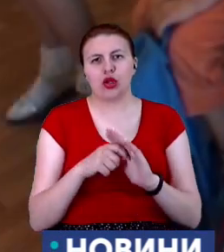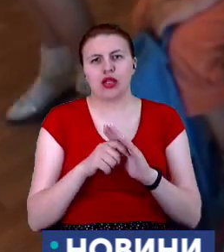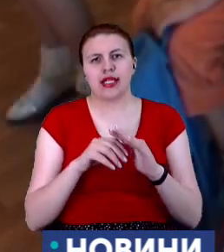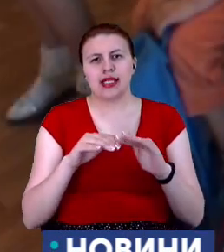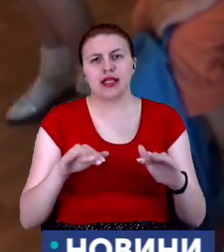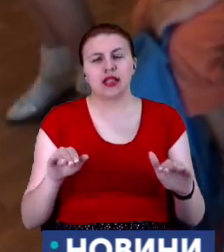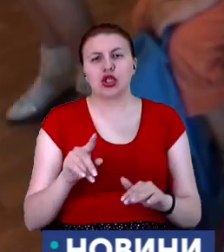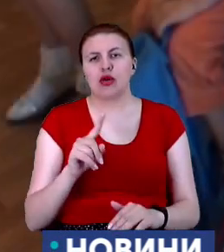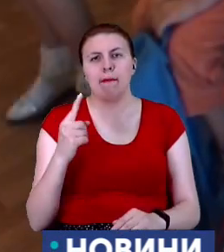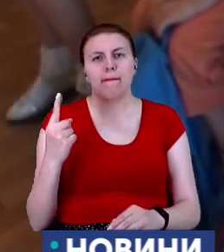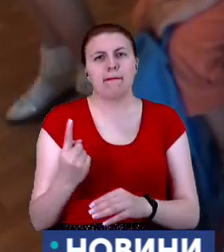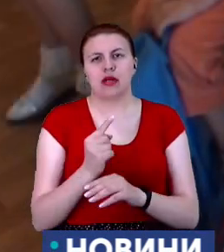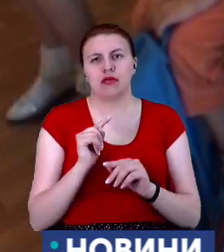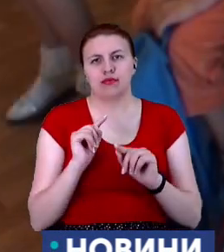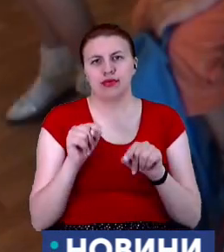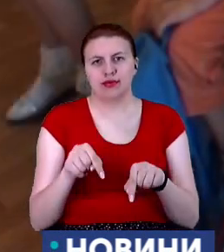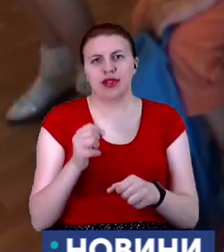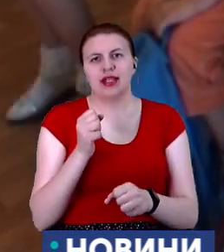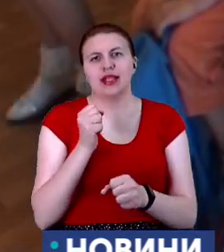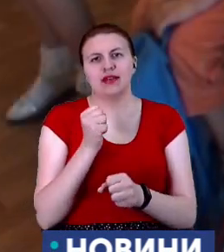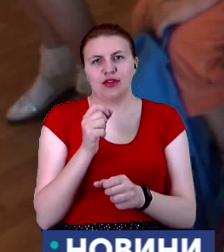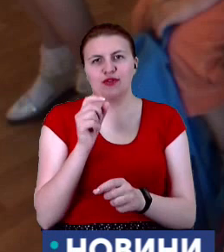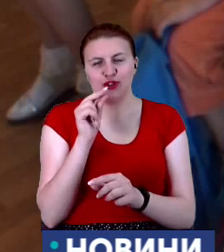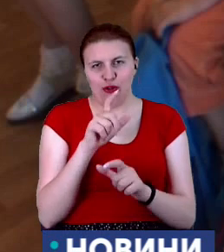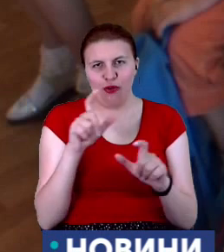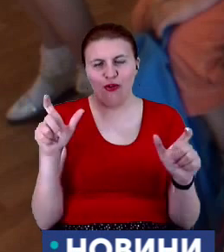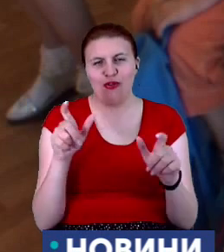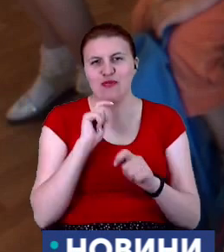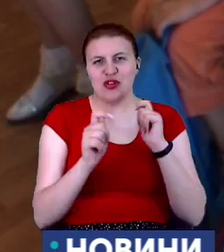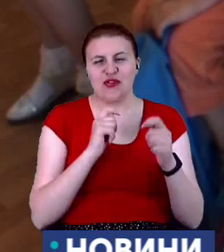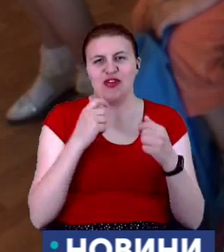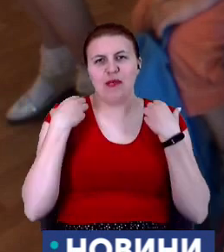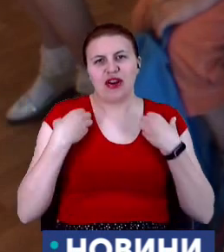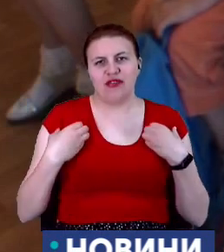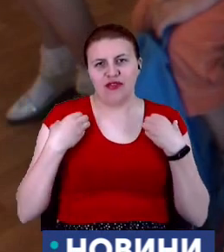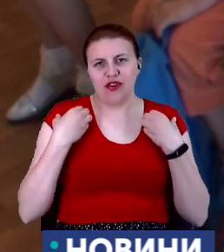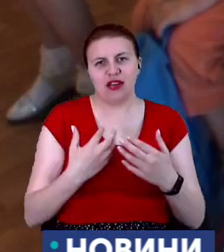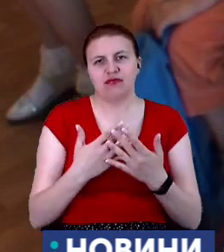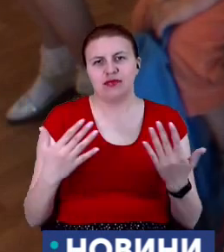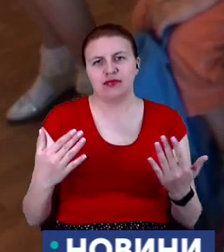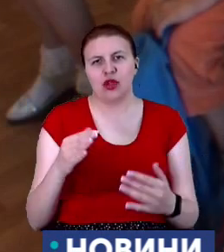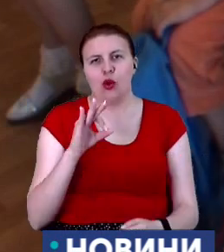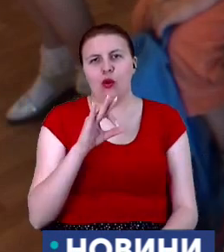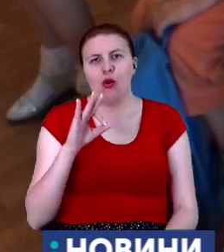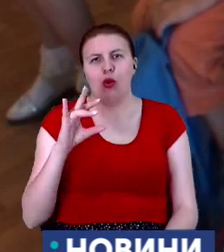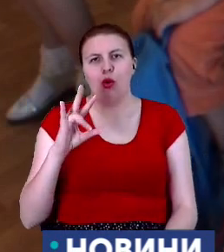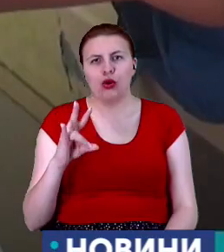школи, подарували портфелі та шкільне приладдя. Передали їх представники Міжнародного фонду ООН ЮНІСЕФ. Подробиці